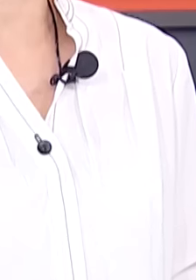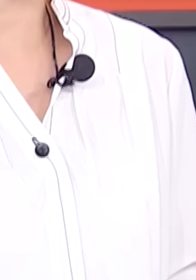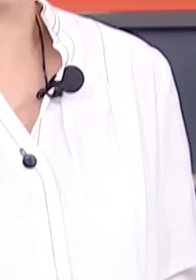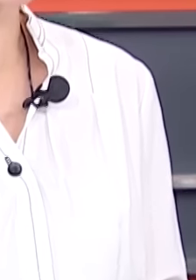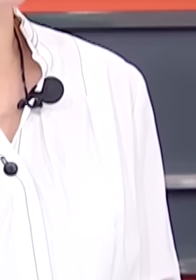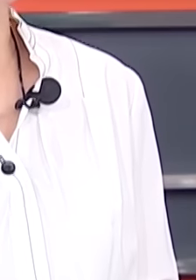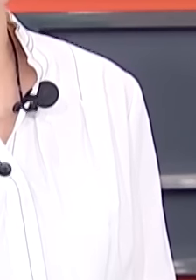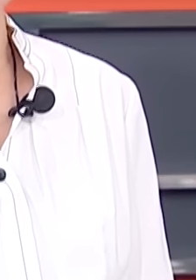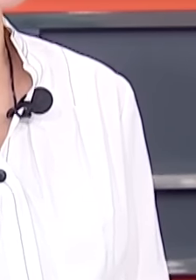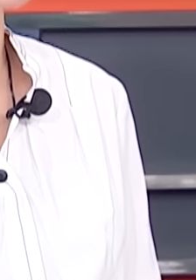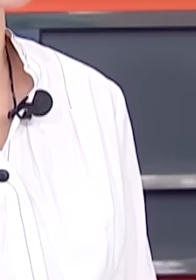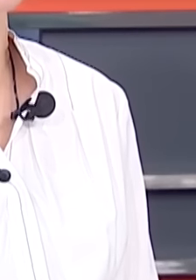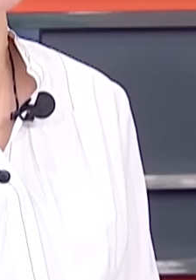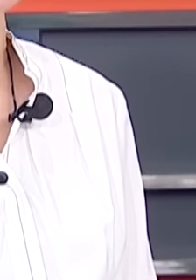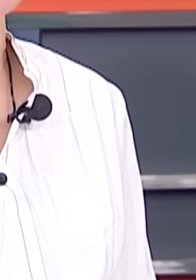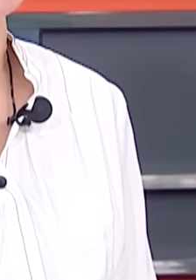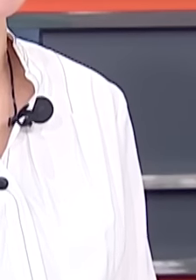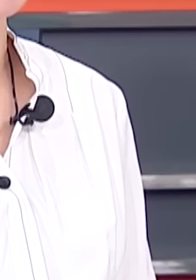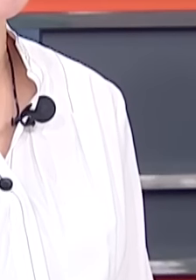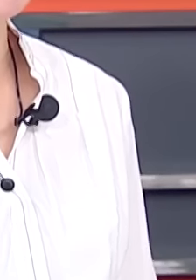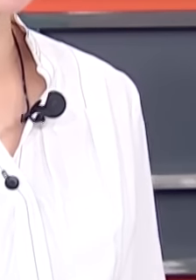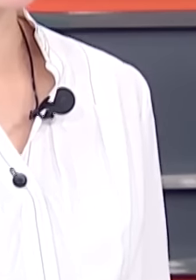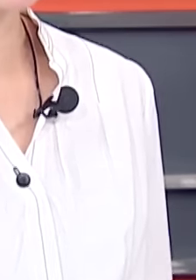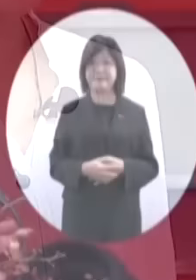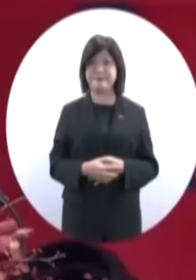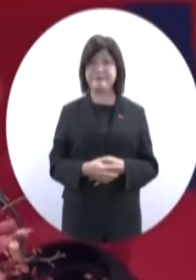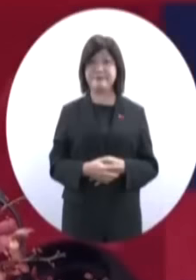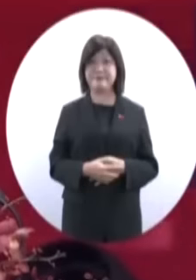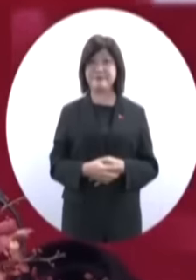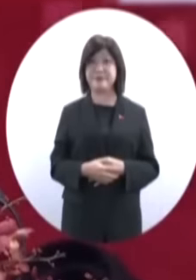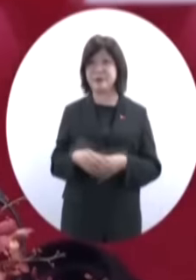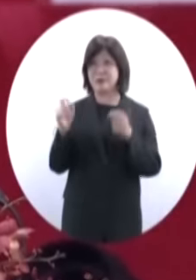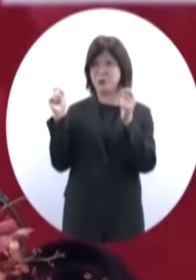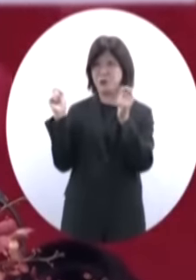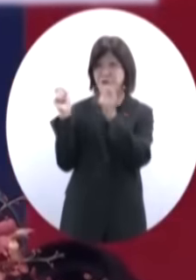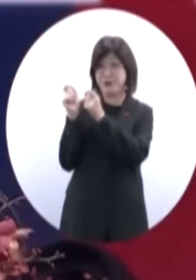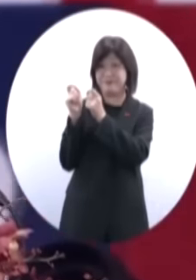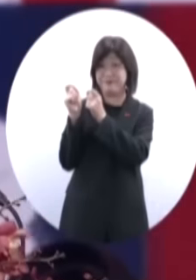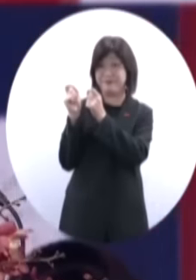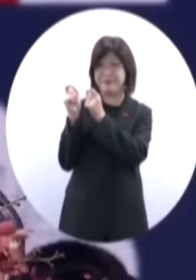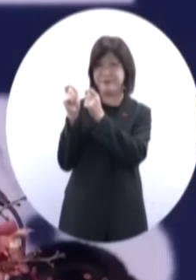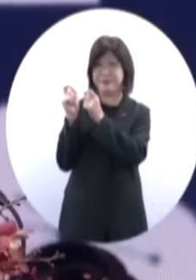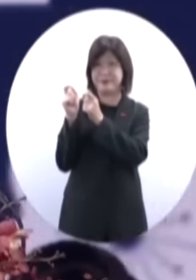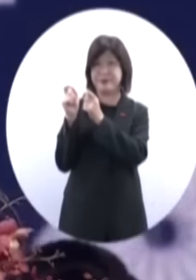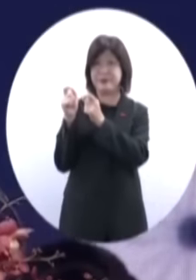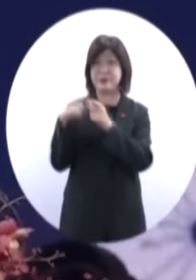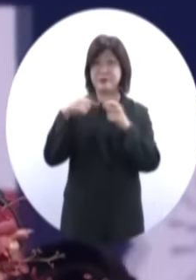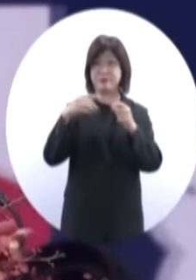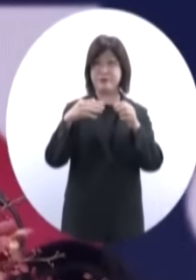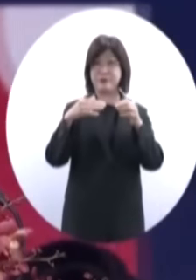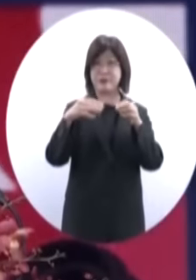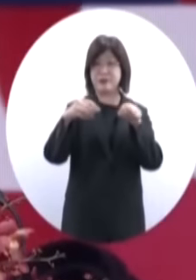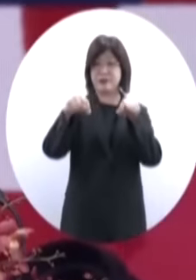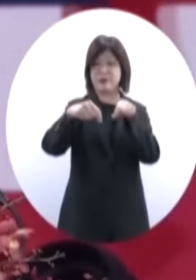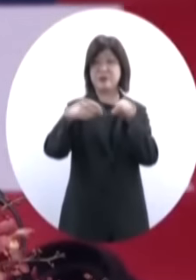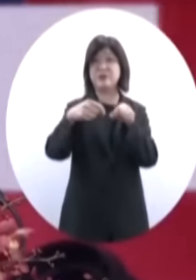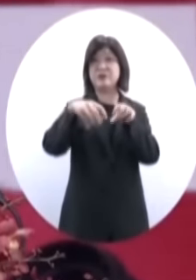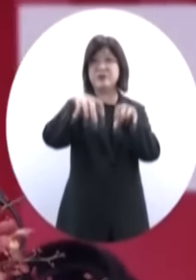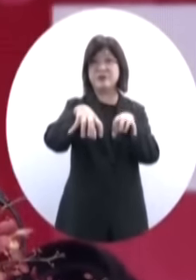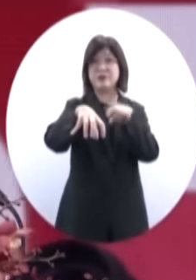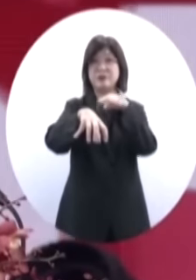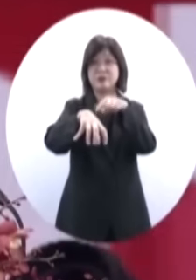手，想想，哎，好不对，这样盘被吃掉了，是不是？ 而且我跟你讲，因为今年哈，这个我们的国庆的筹委会是这个韩国